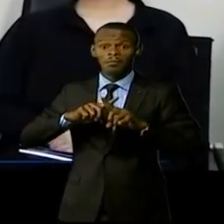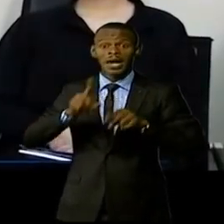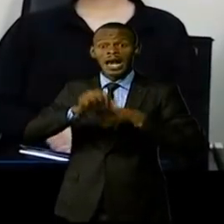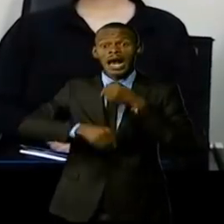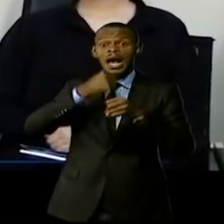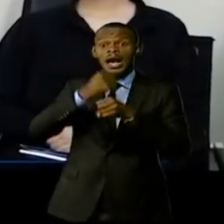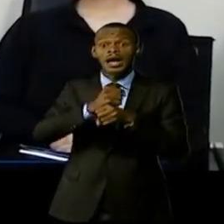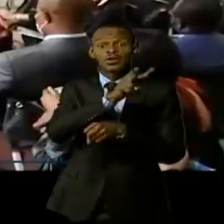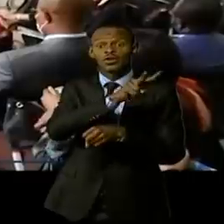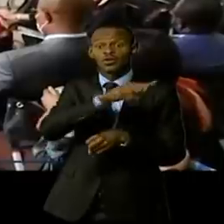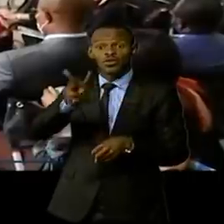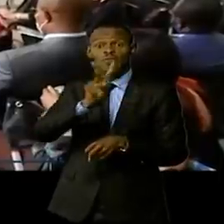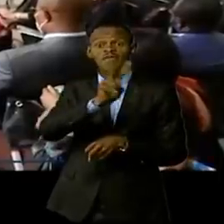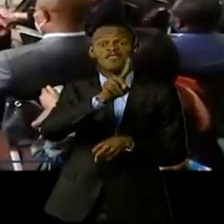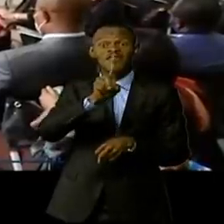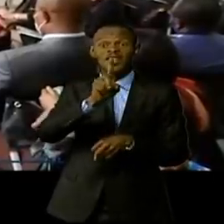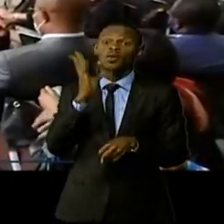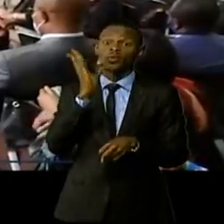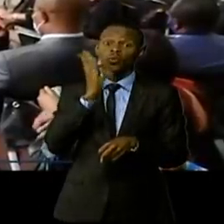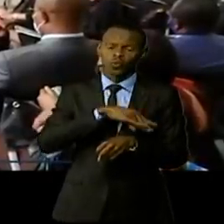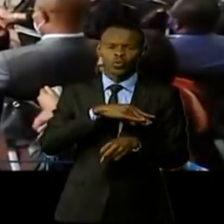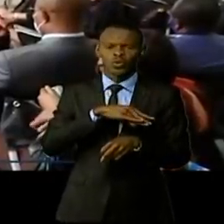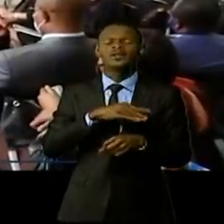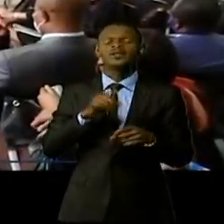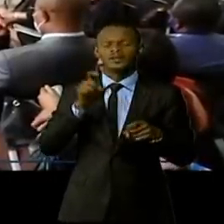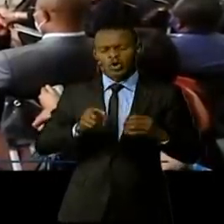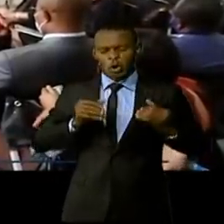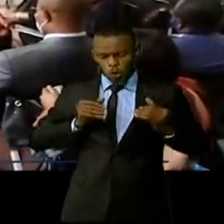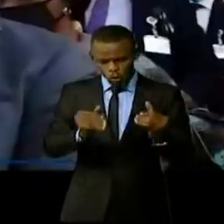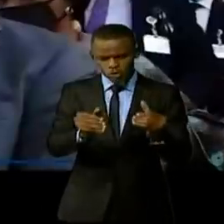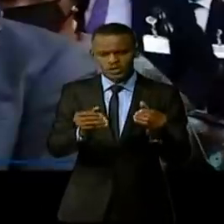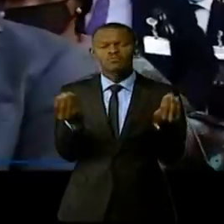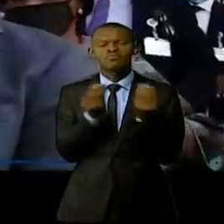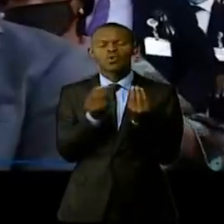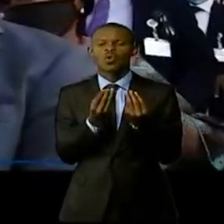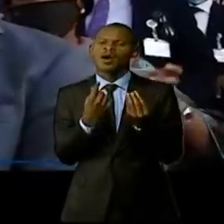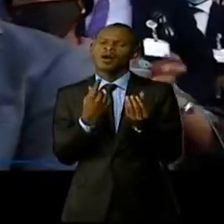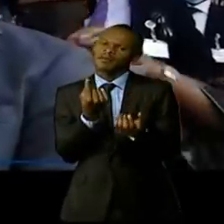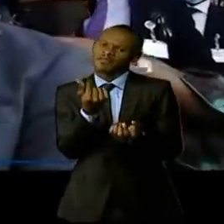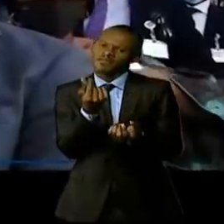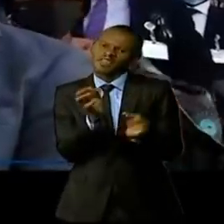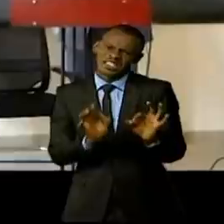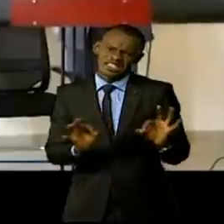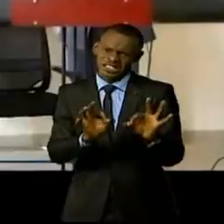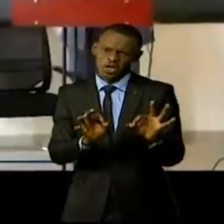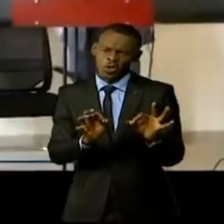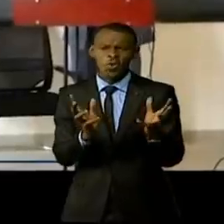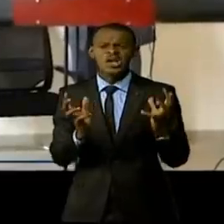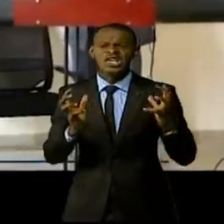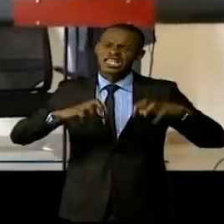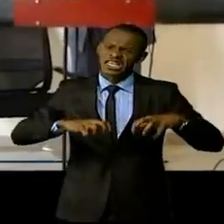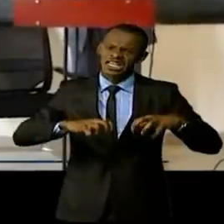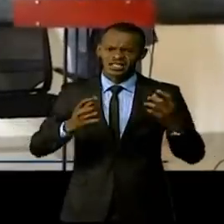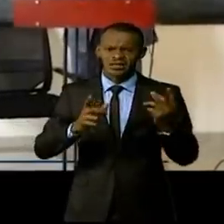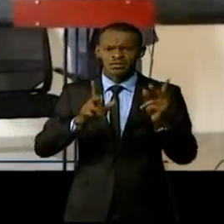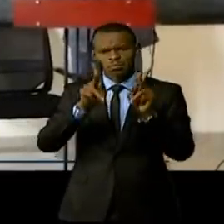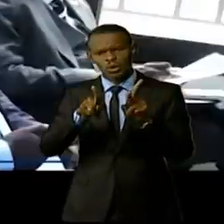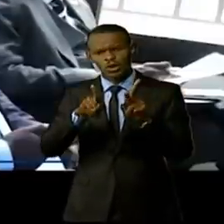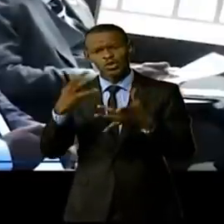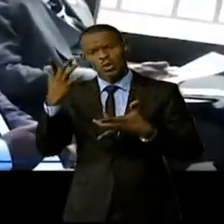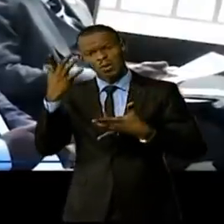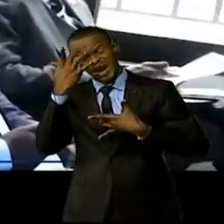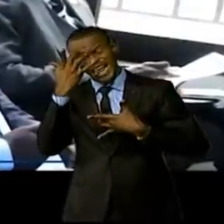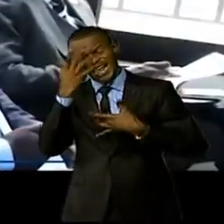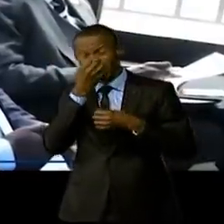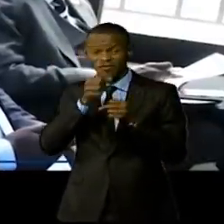facteurs, dont les temps nécessaires pour le recrutement de l'équipe de gestion du programme et les contextes de crise sanitaire liée au Covid-19